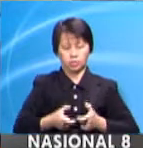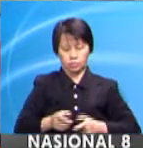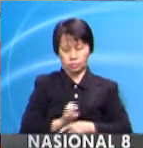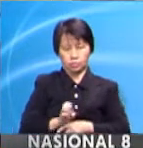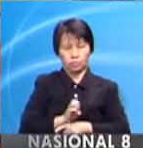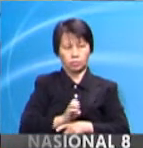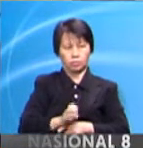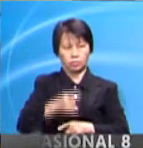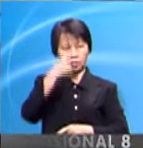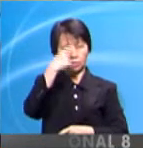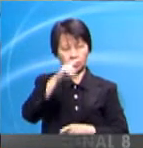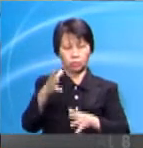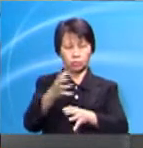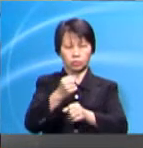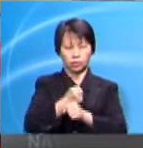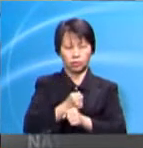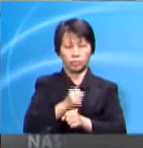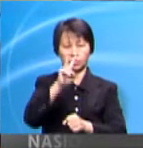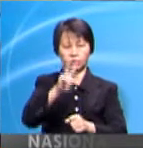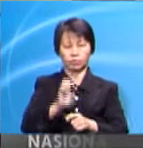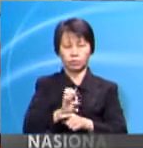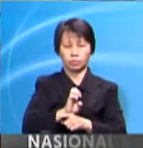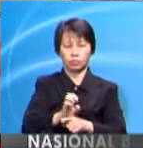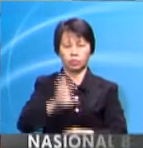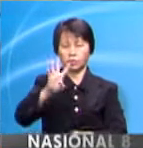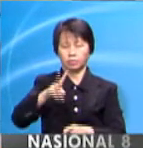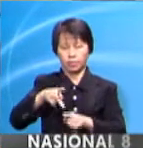emas untuk membawa pulang